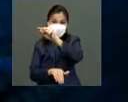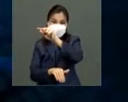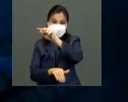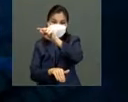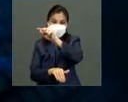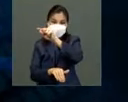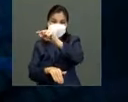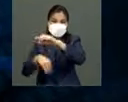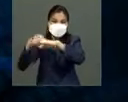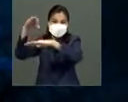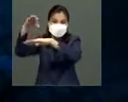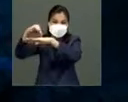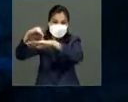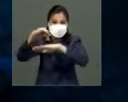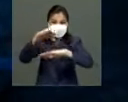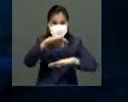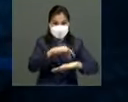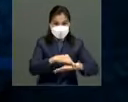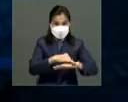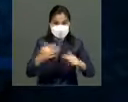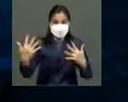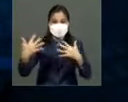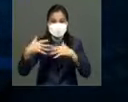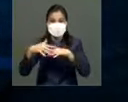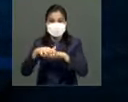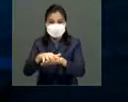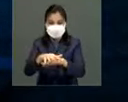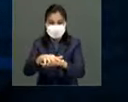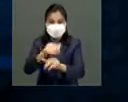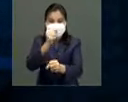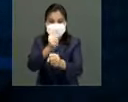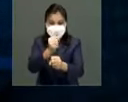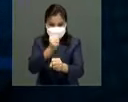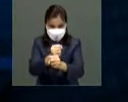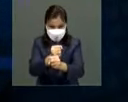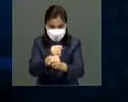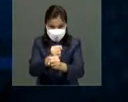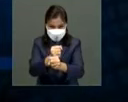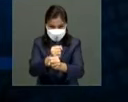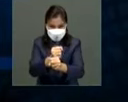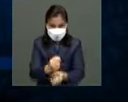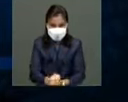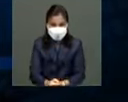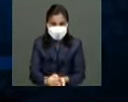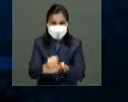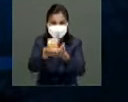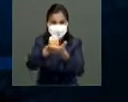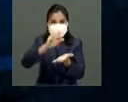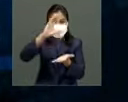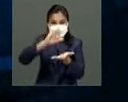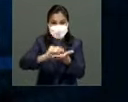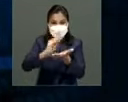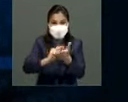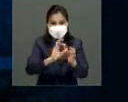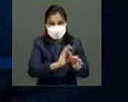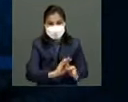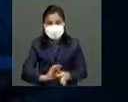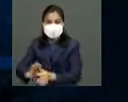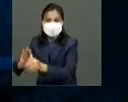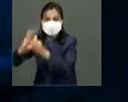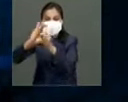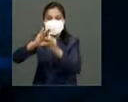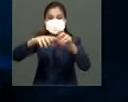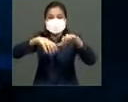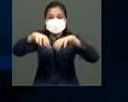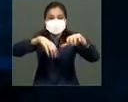การแต่งตั้งตรงนี้เป็นการเชื่อมประสานทำงานแบบประสานสอดคล้องกันเพื่อโยงเอาข้อมูลขึ้นมาแล้วนำมาสู่การบริหาร